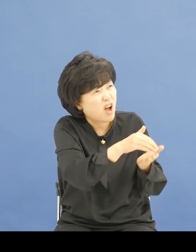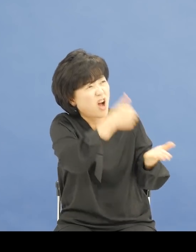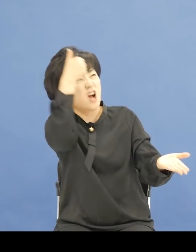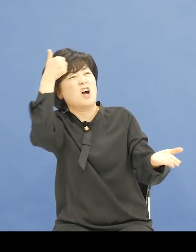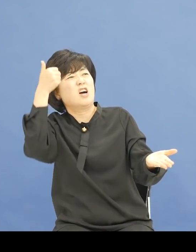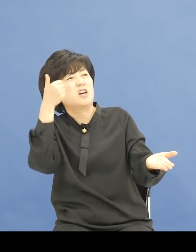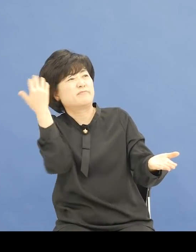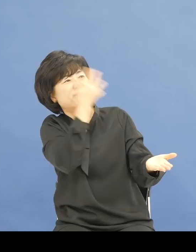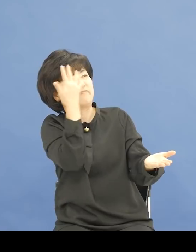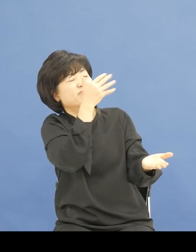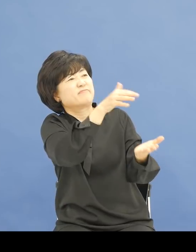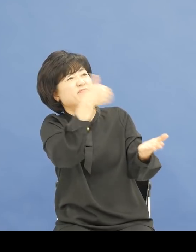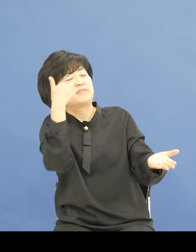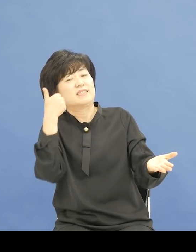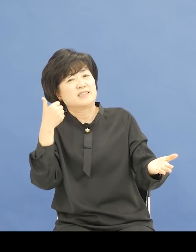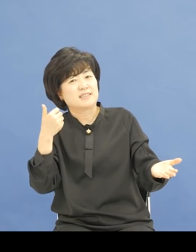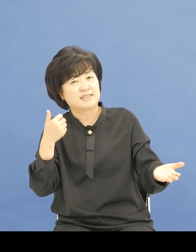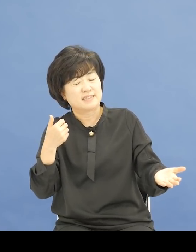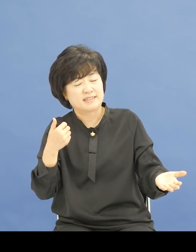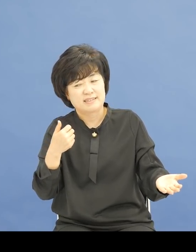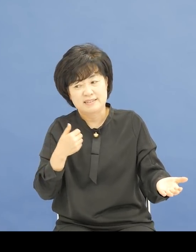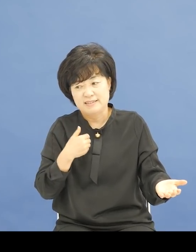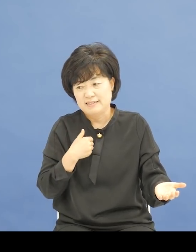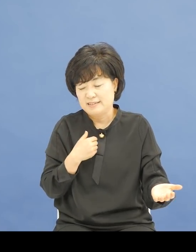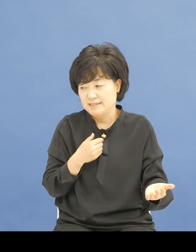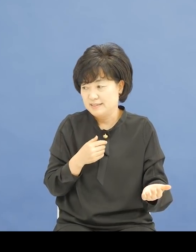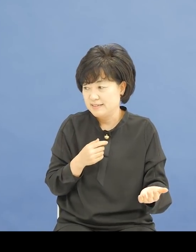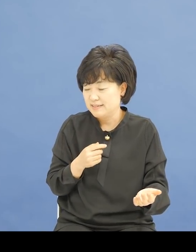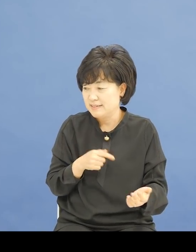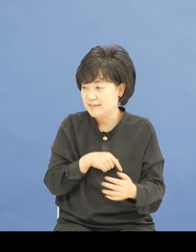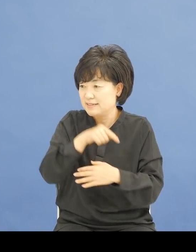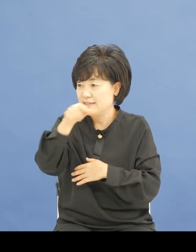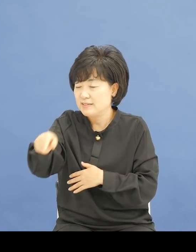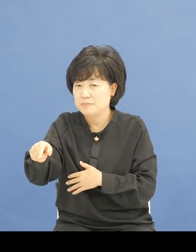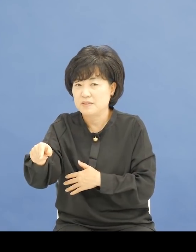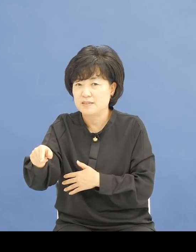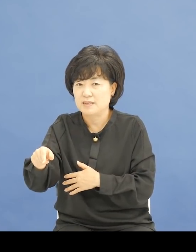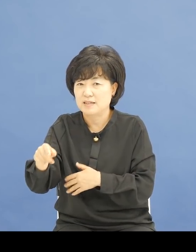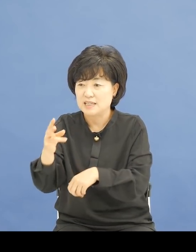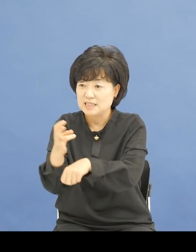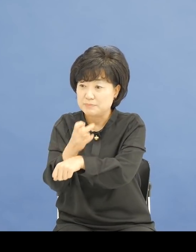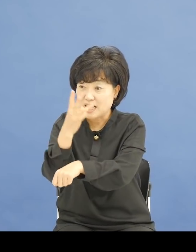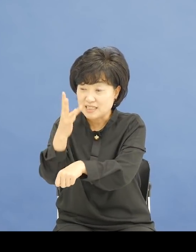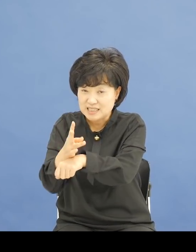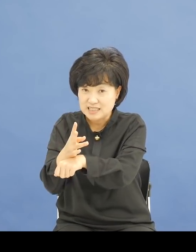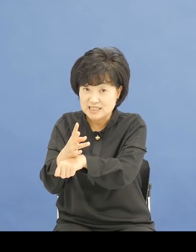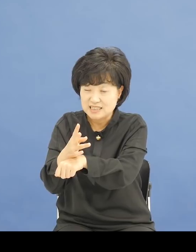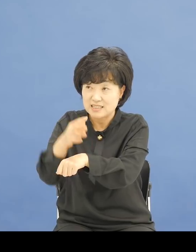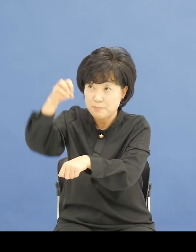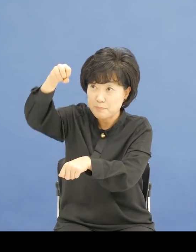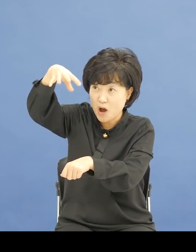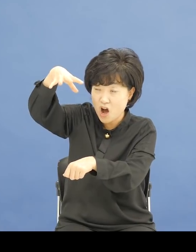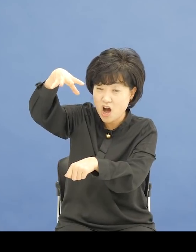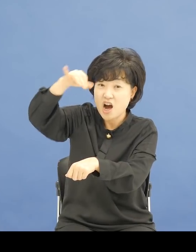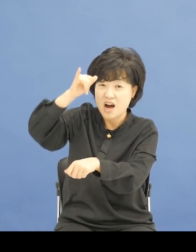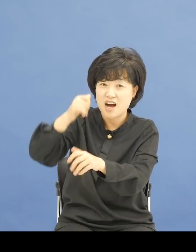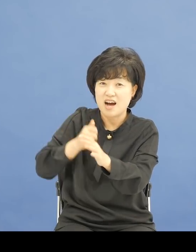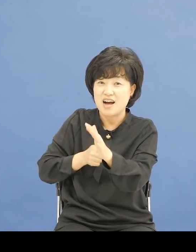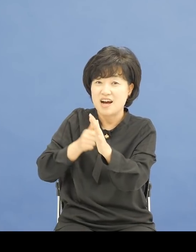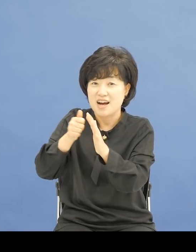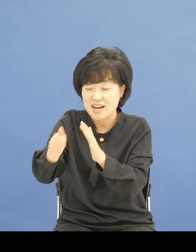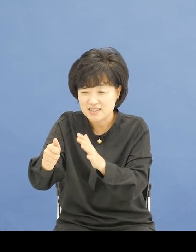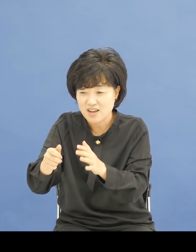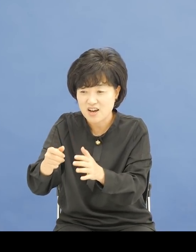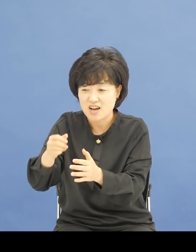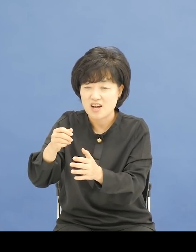아저씨가 썩 나가라고 하시더라고요. 아. 그 나왔다가 저기 건너편에 편의점이 이제 불이 딱 들어와서 네.